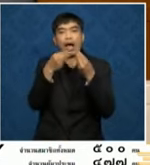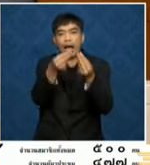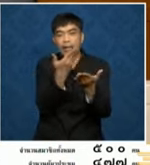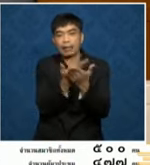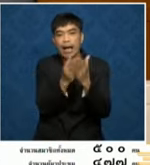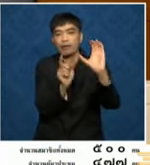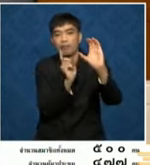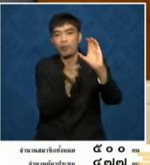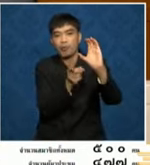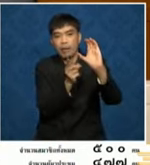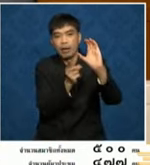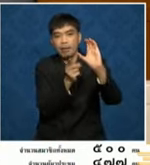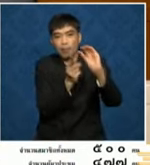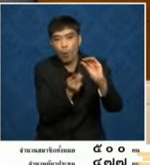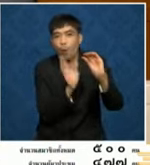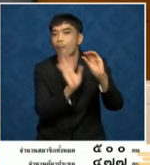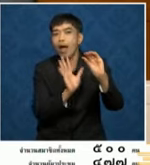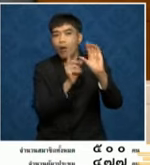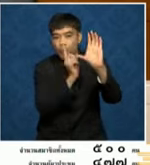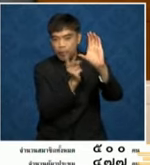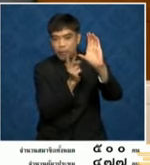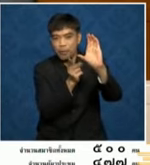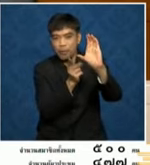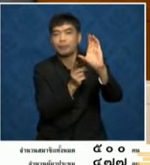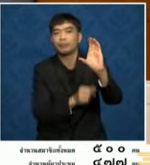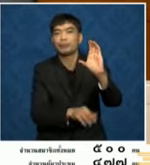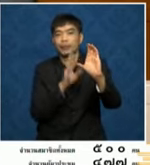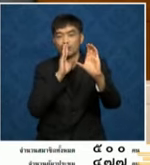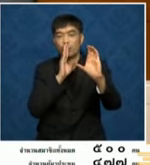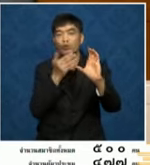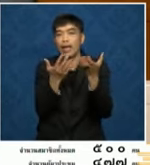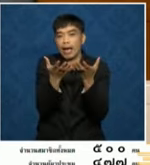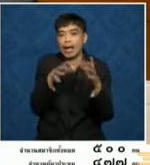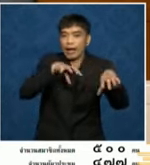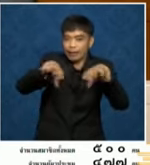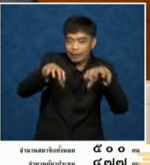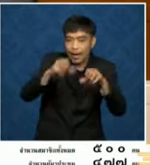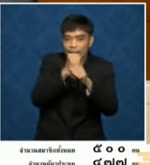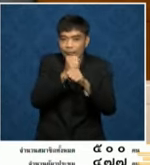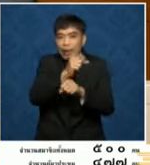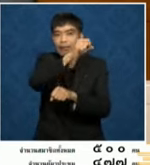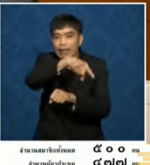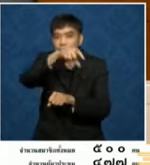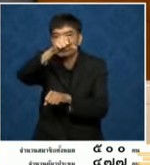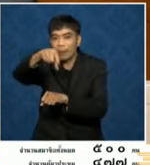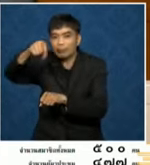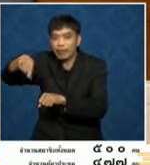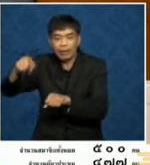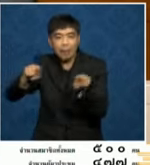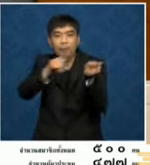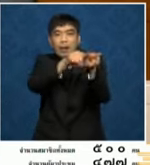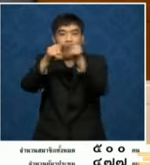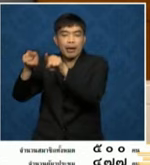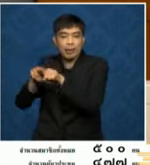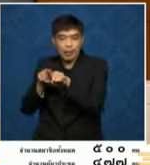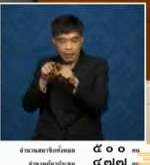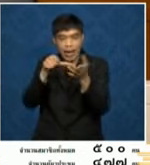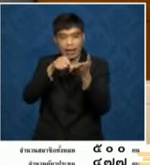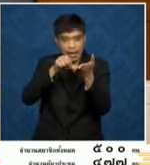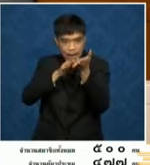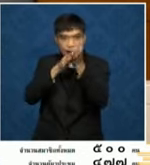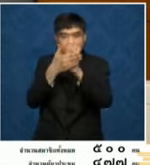นนี้ไว้ทั้งนี้กลไกดังกล่าวเนี่ยนะครับสามารถลดความซ้ำซ้อนในการปฏิบัติภารกิจทางไซเบอร์กับหน่วยงานไซเบอร์อื่นครับเพราะว่า